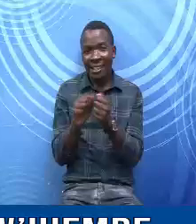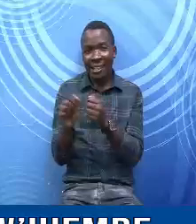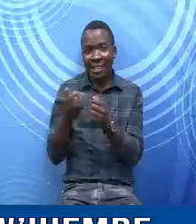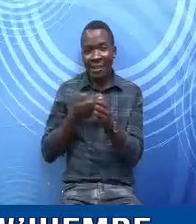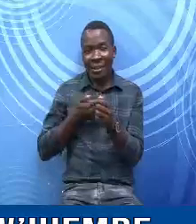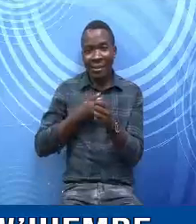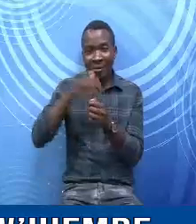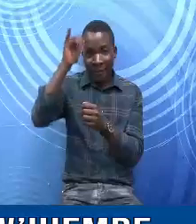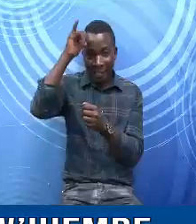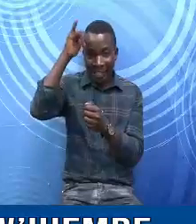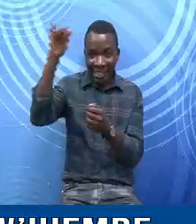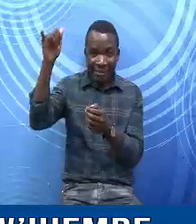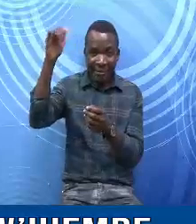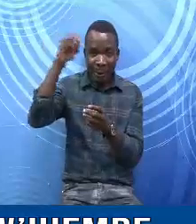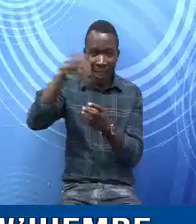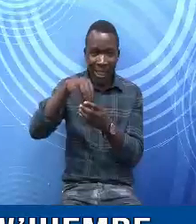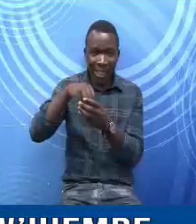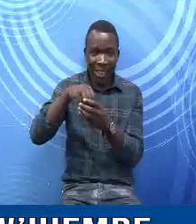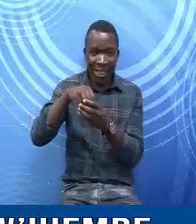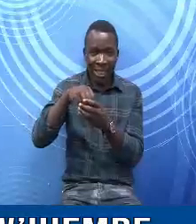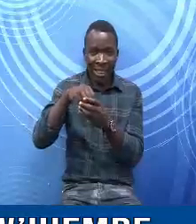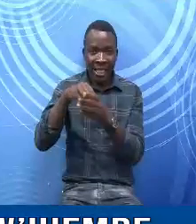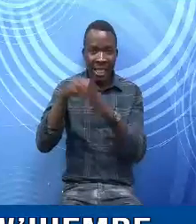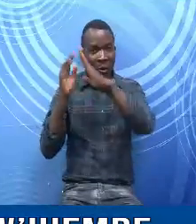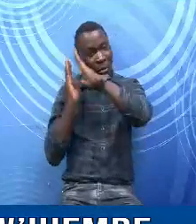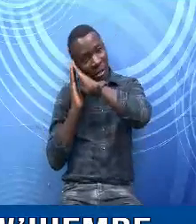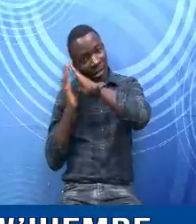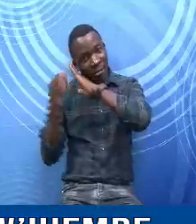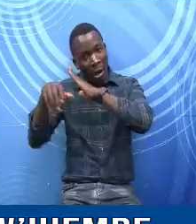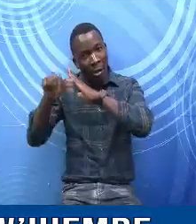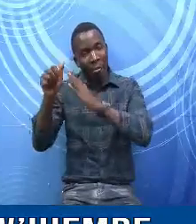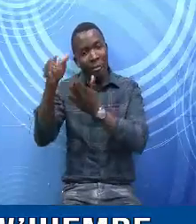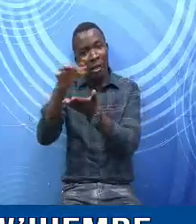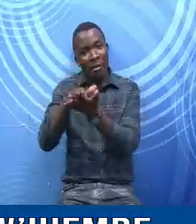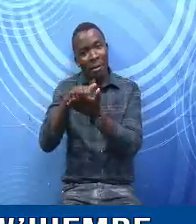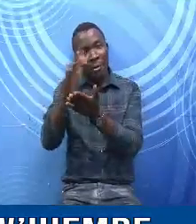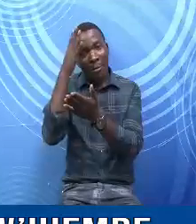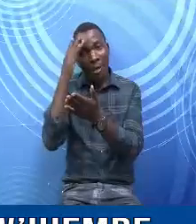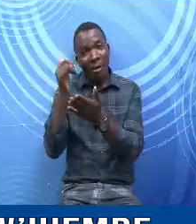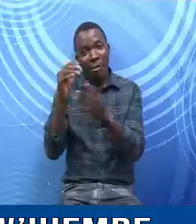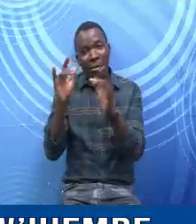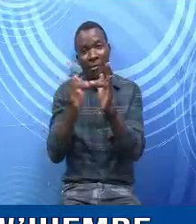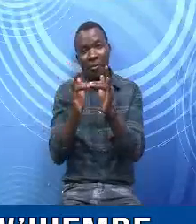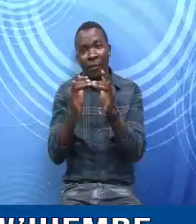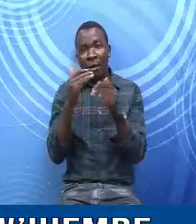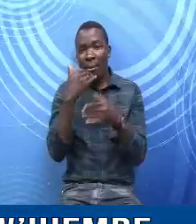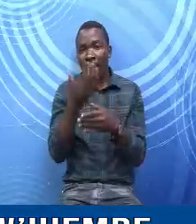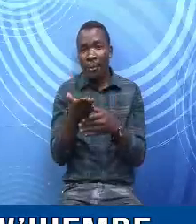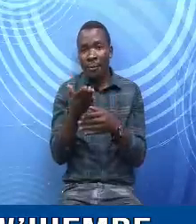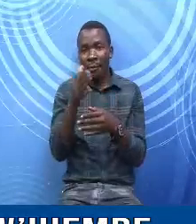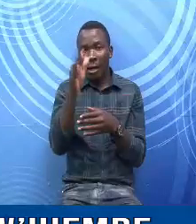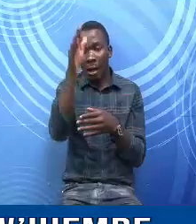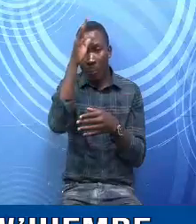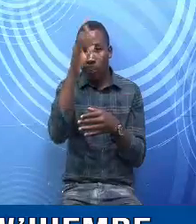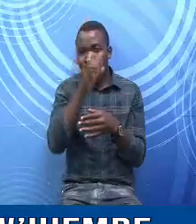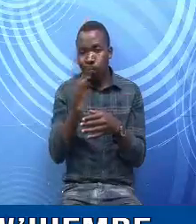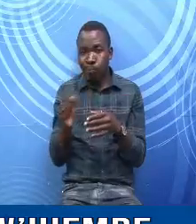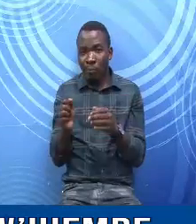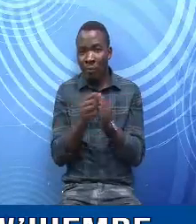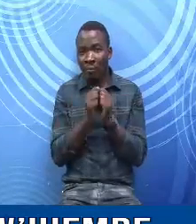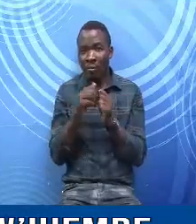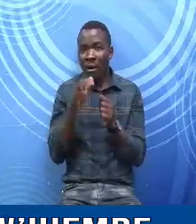bakarishira mu musego uburyo bw'abakabari babika ariko nta n'ibitanda byari bihari aba basaza n'abakecuru baravuga ko muri iki gihe ibintu byahindutse